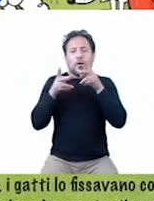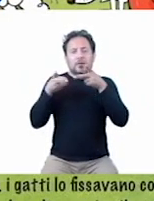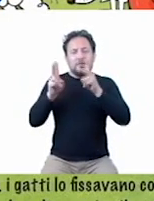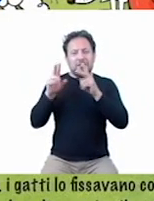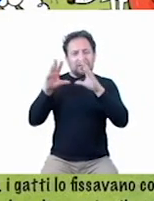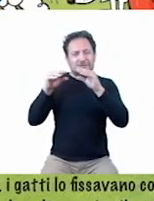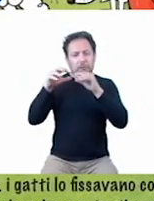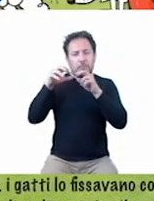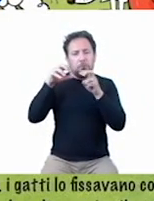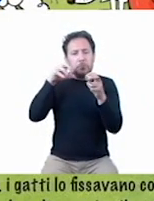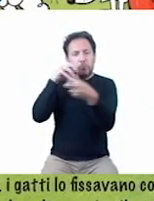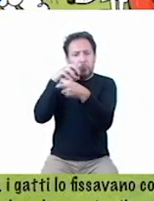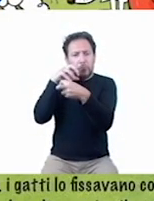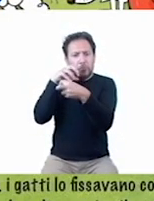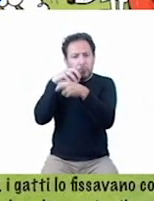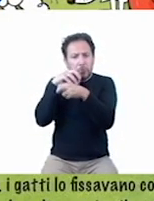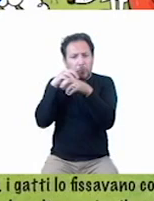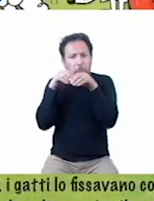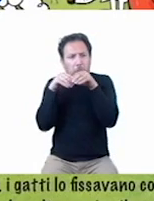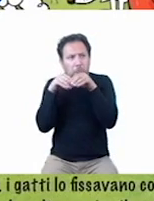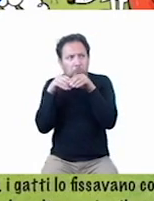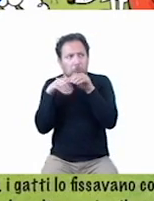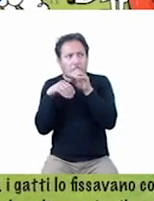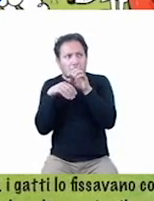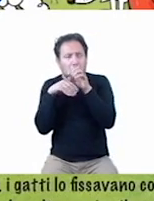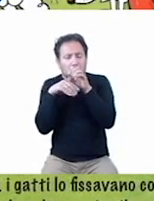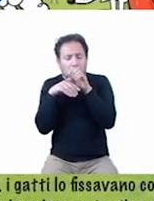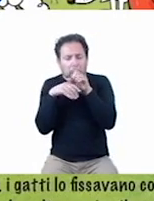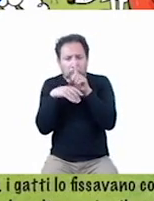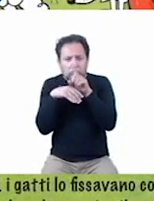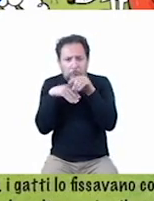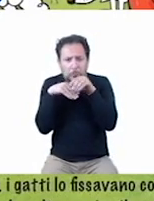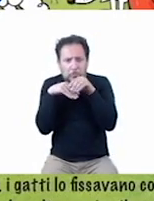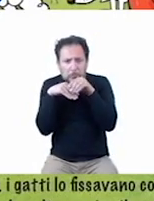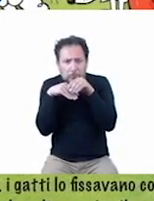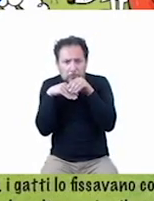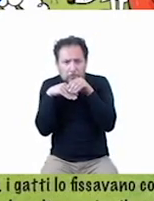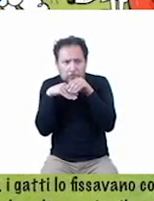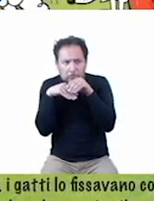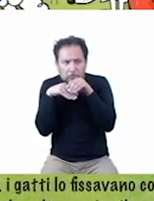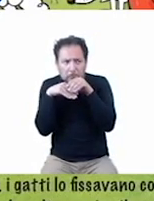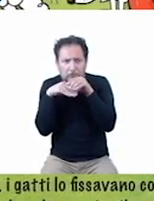aveva era la copertina che nonna Nini gli aveva regalato.